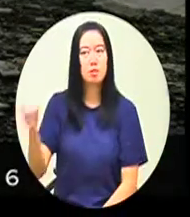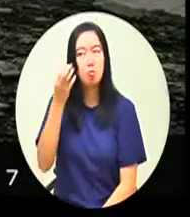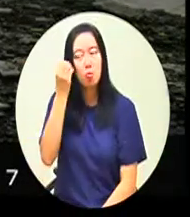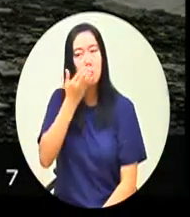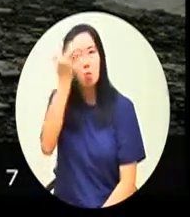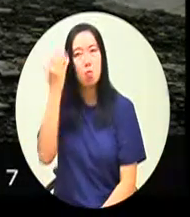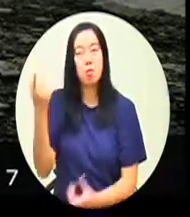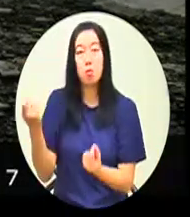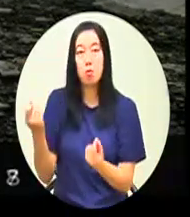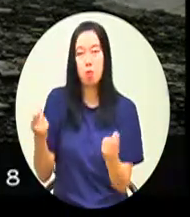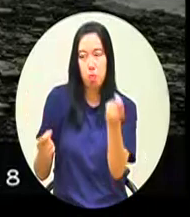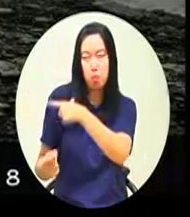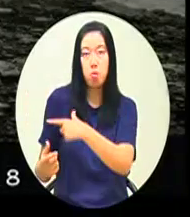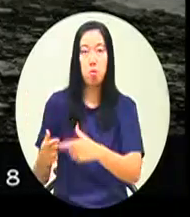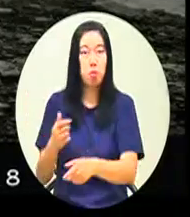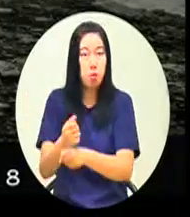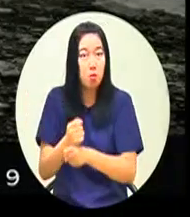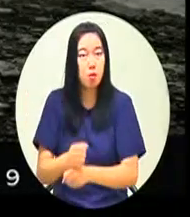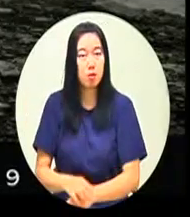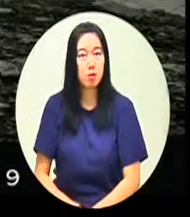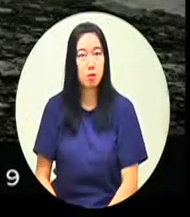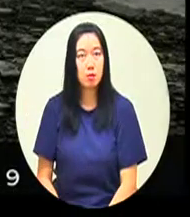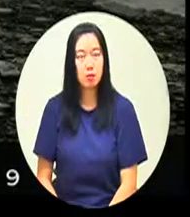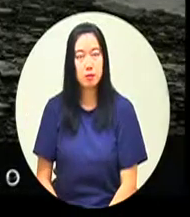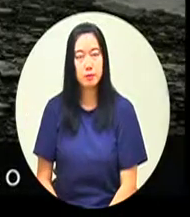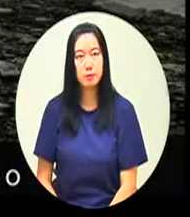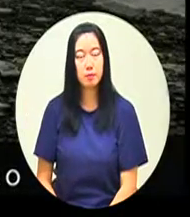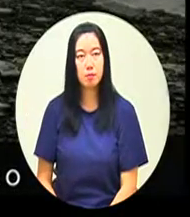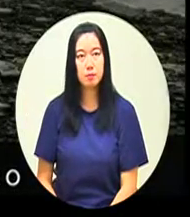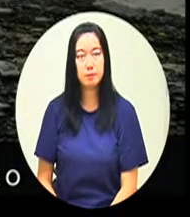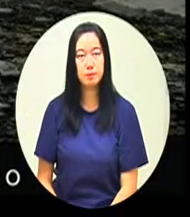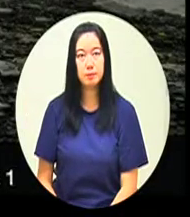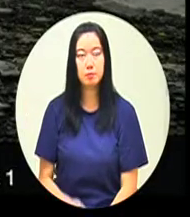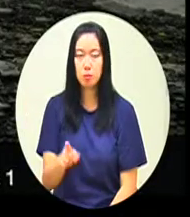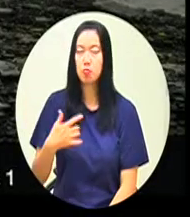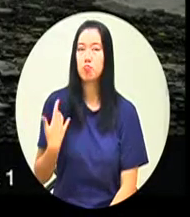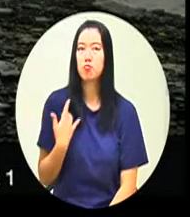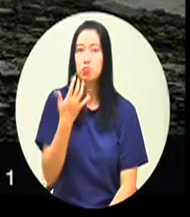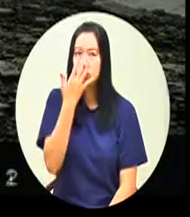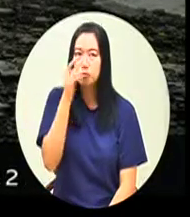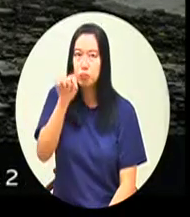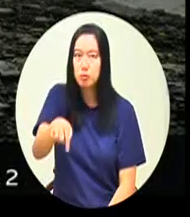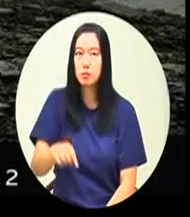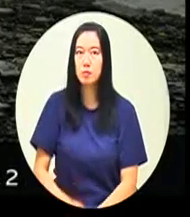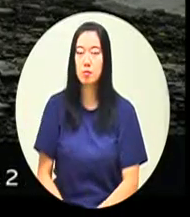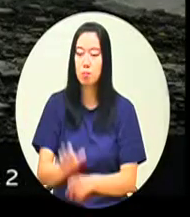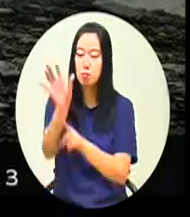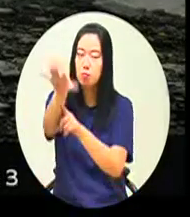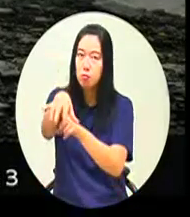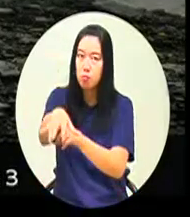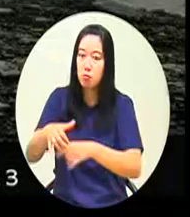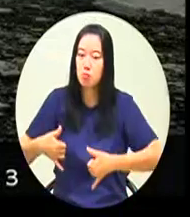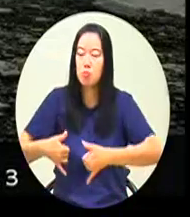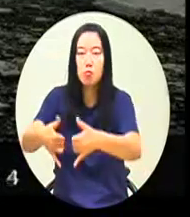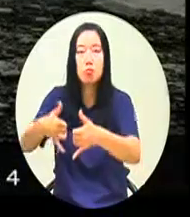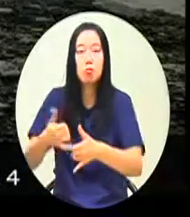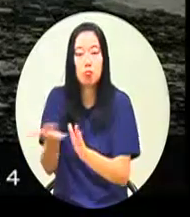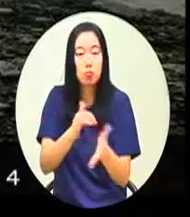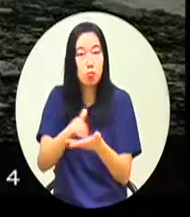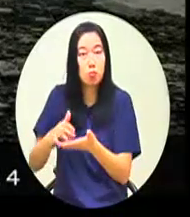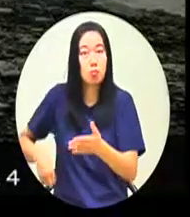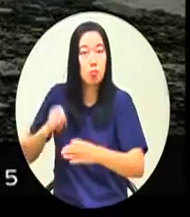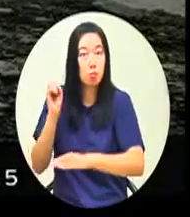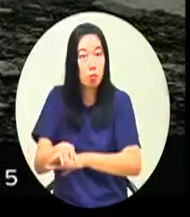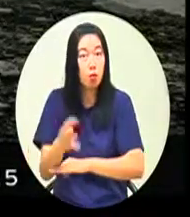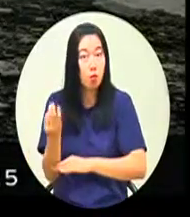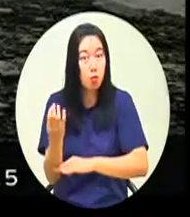啊，农业观光农场啊，哈，我不晓得这一次的农路预算我们编了多少。 我跟刘 局长，你